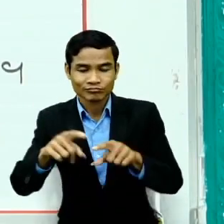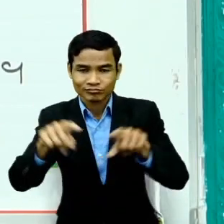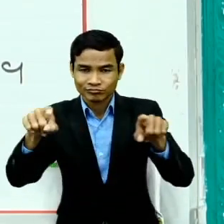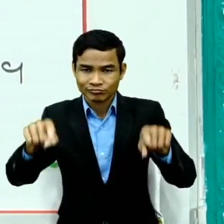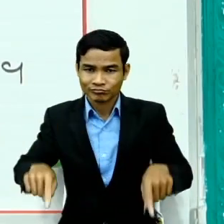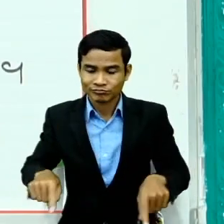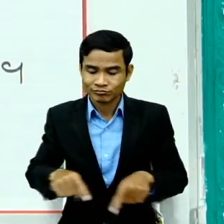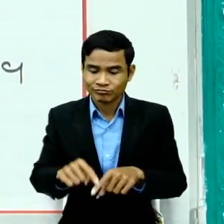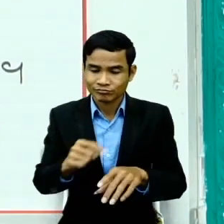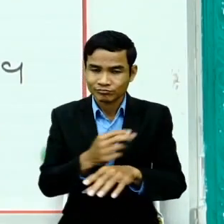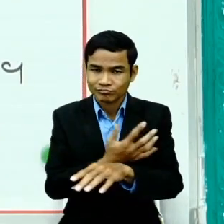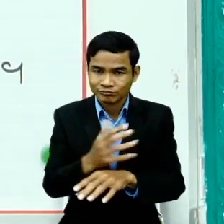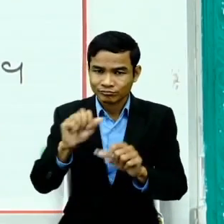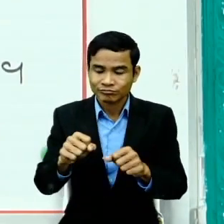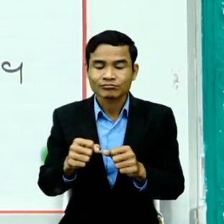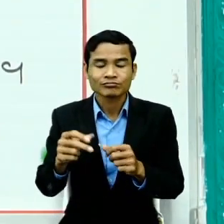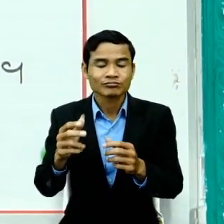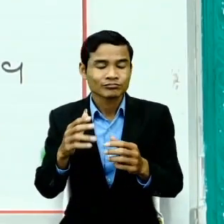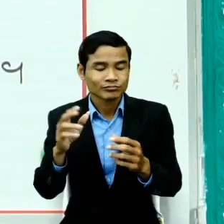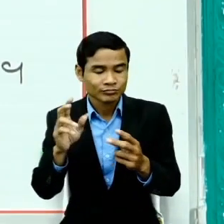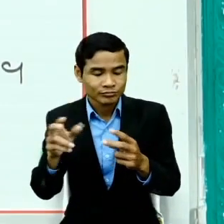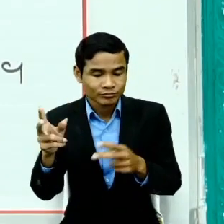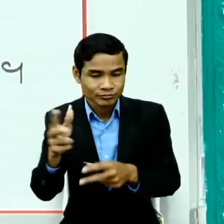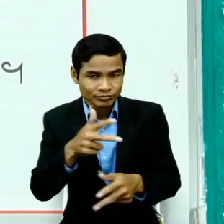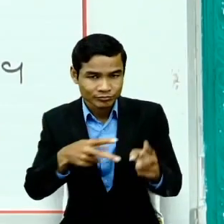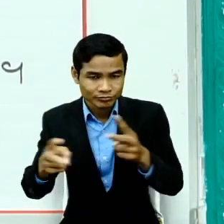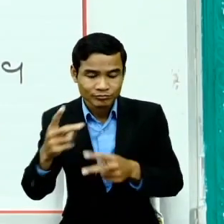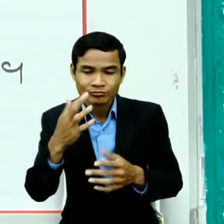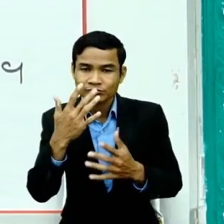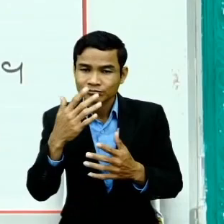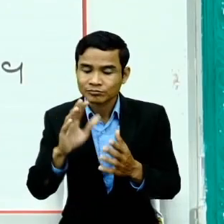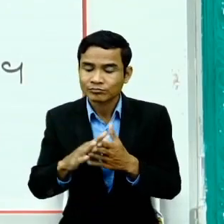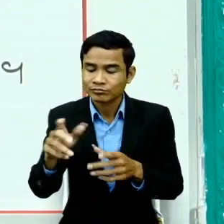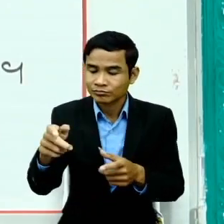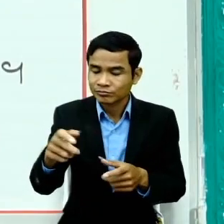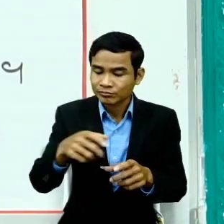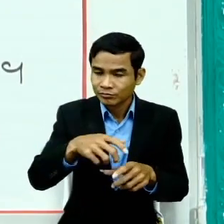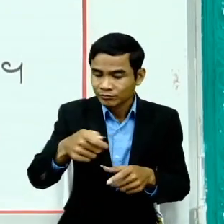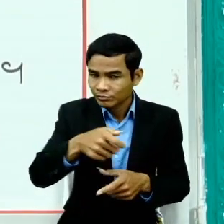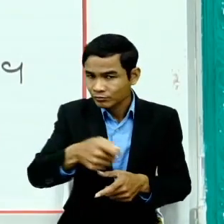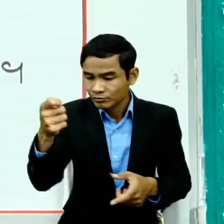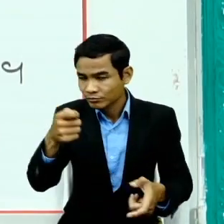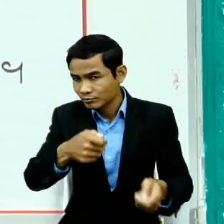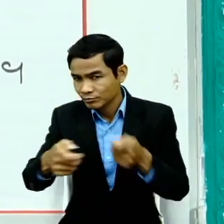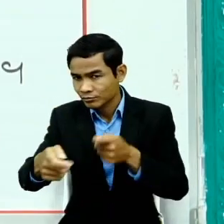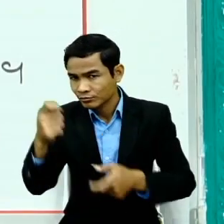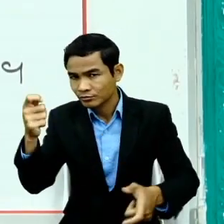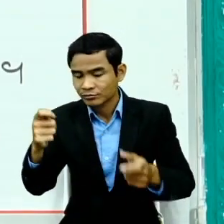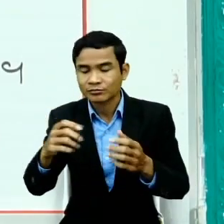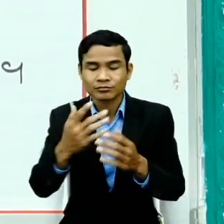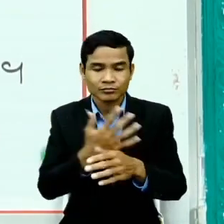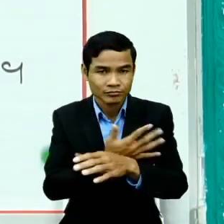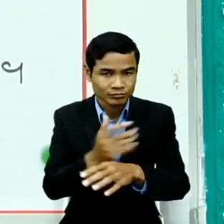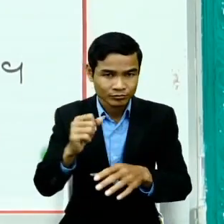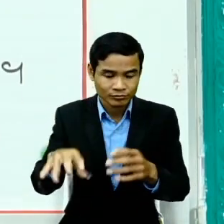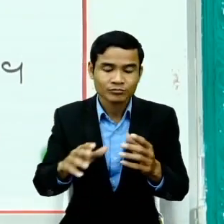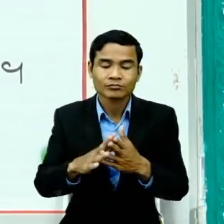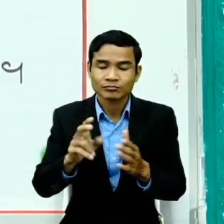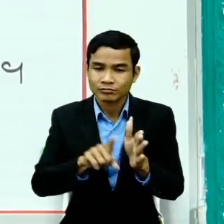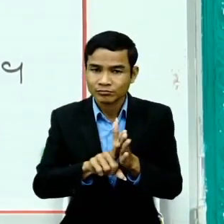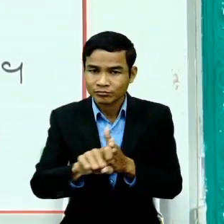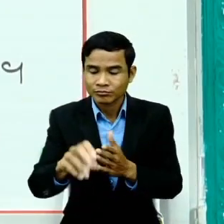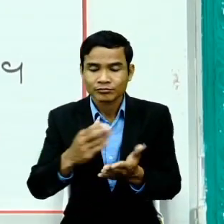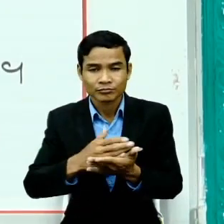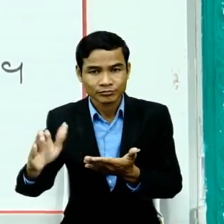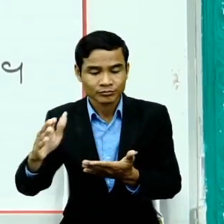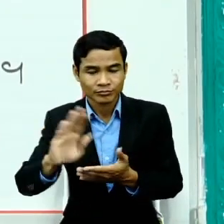thai toam sợi tơ bội sma đại chi nâng công chặt đón đồng cơ chà chà lấy cô xua